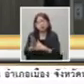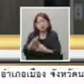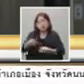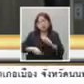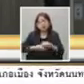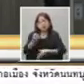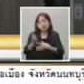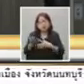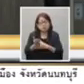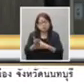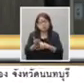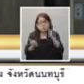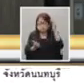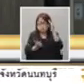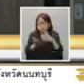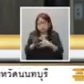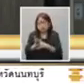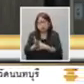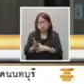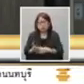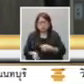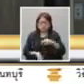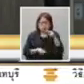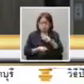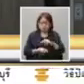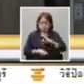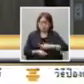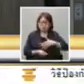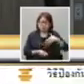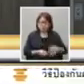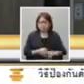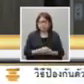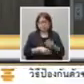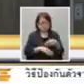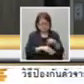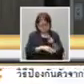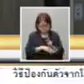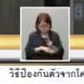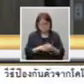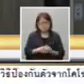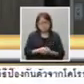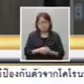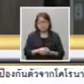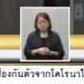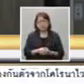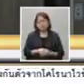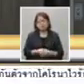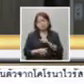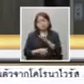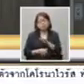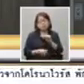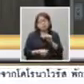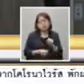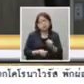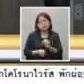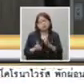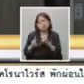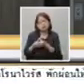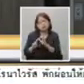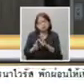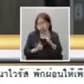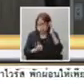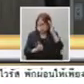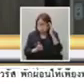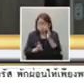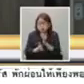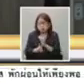รรคเสรีรวมไทยผมเห็นแล้วผมไม่สบายใจเลยครับสิ่งที่เกิดขึ้นท่านประธานครับท่านสมาชิกจากพรรคเสรีรวมไทยท่านเสรี